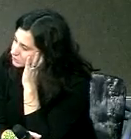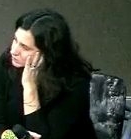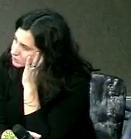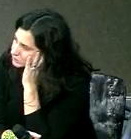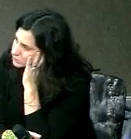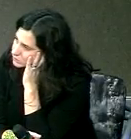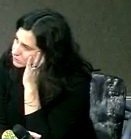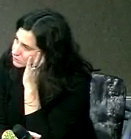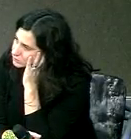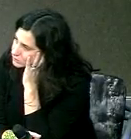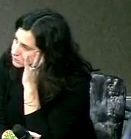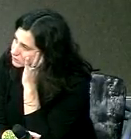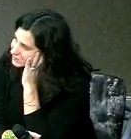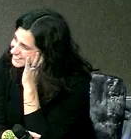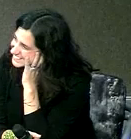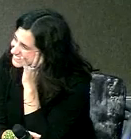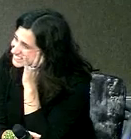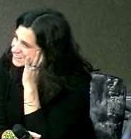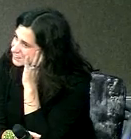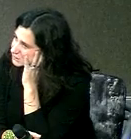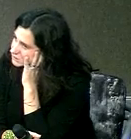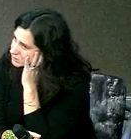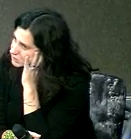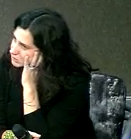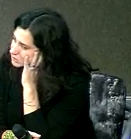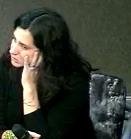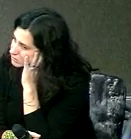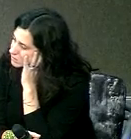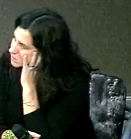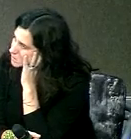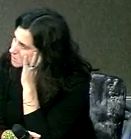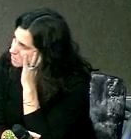pas du tout abordé parce qu'on ne va pas encore partir là-dessus. Mais